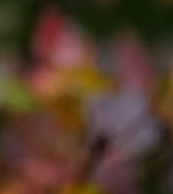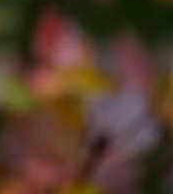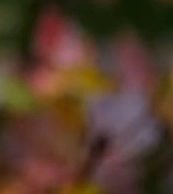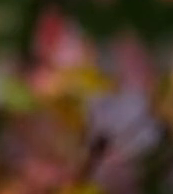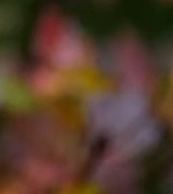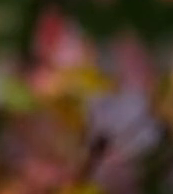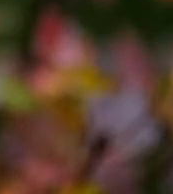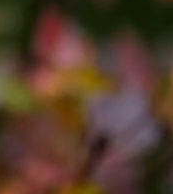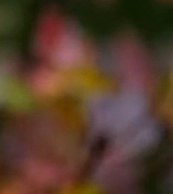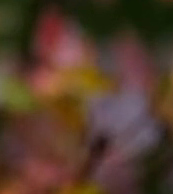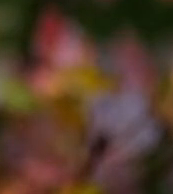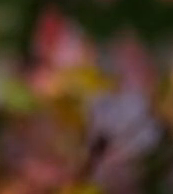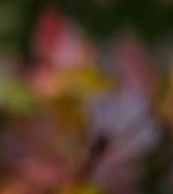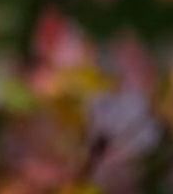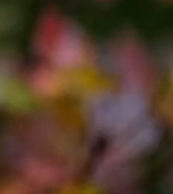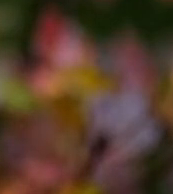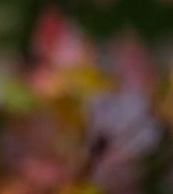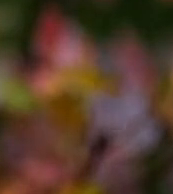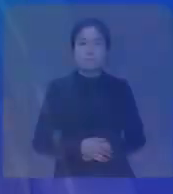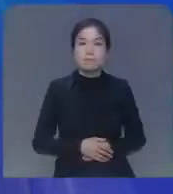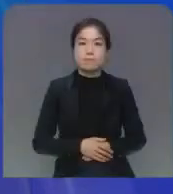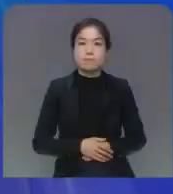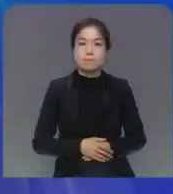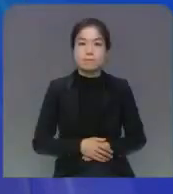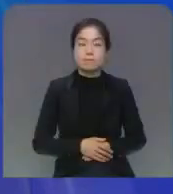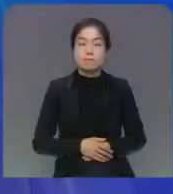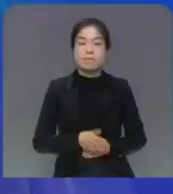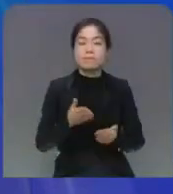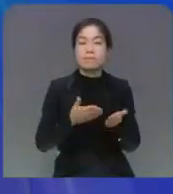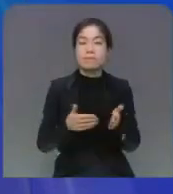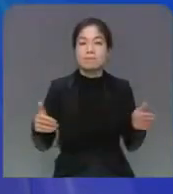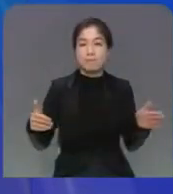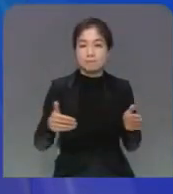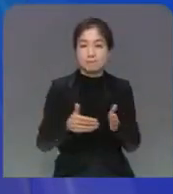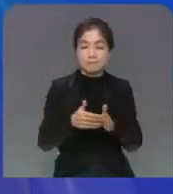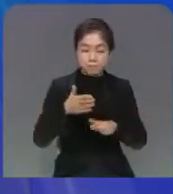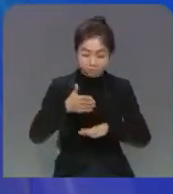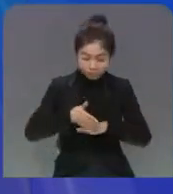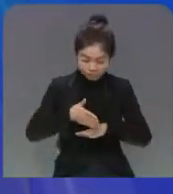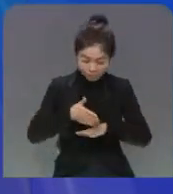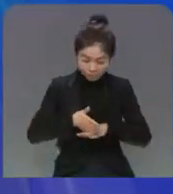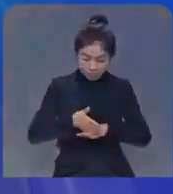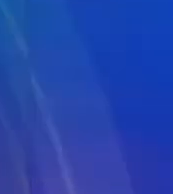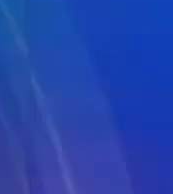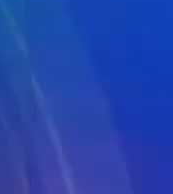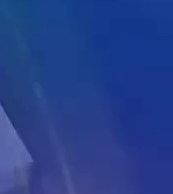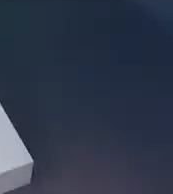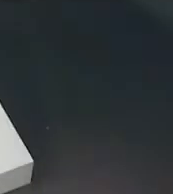떨어지겠습니다. 날씨였습니다. 뉴스를 마칩니다. 여러분 고맙습니다.